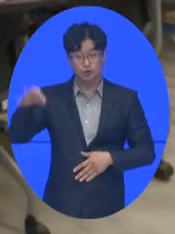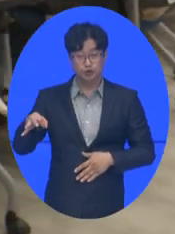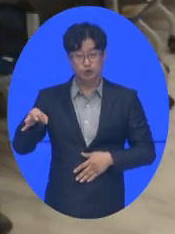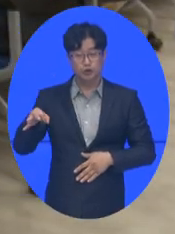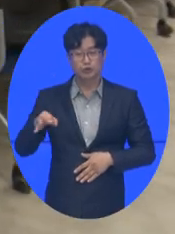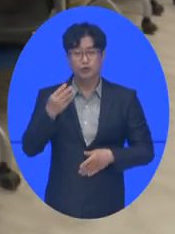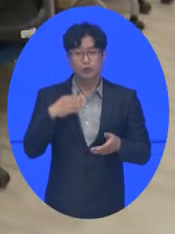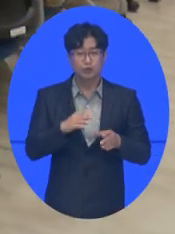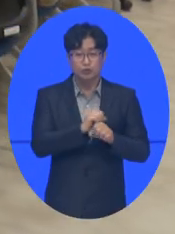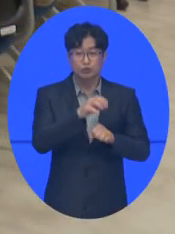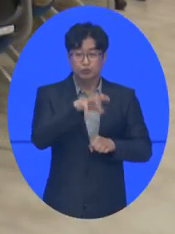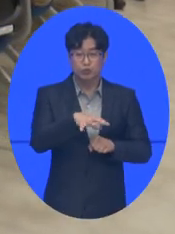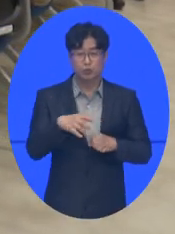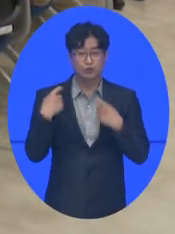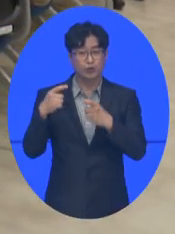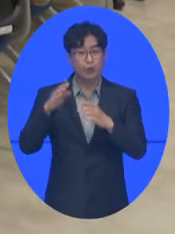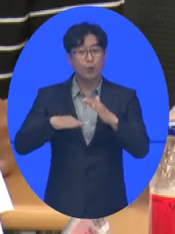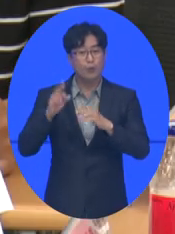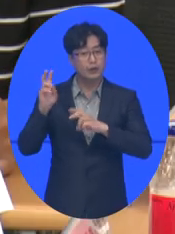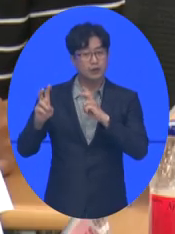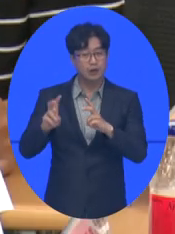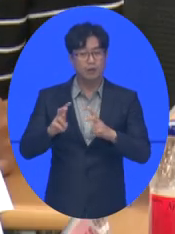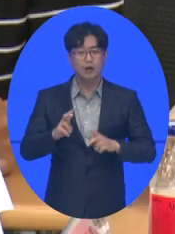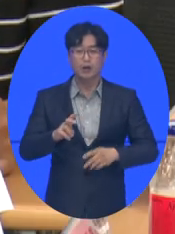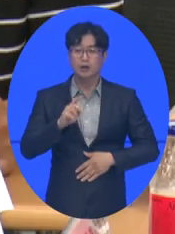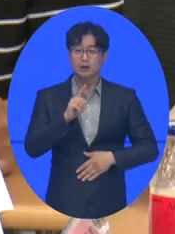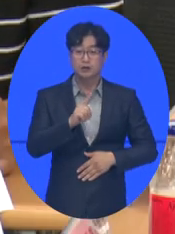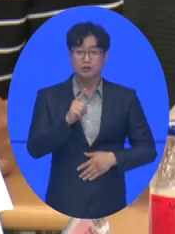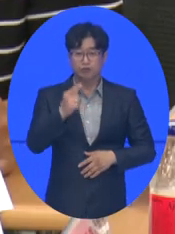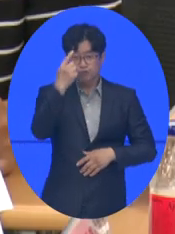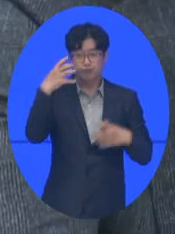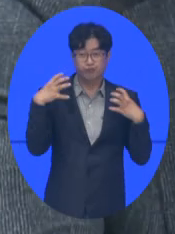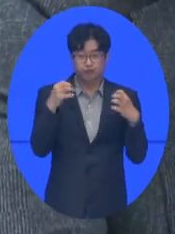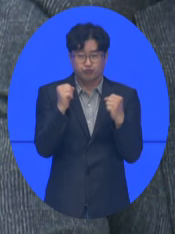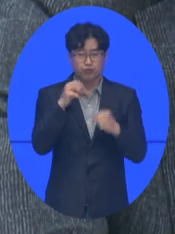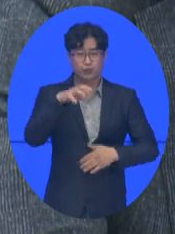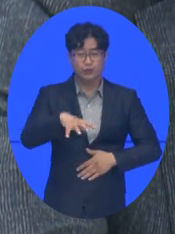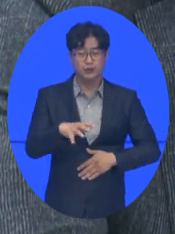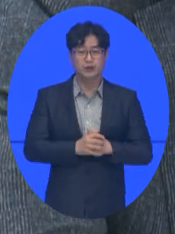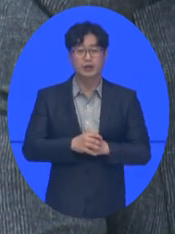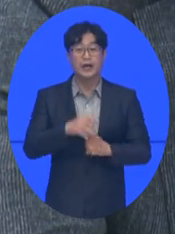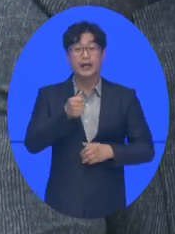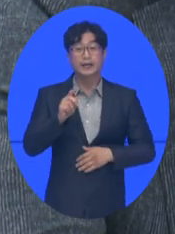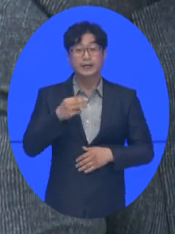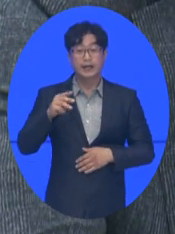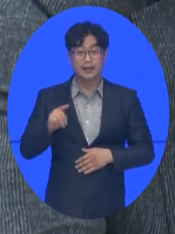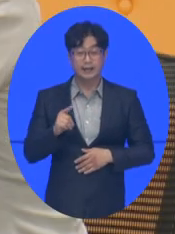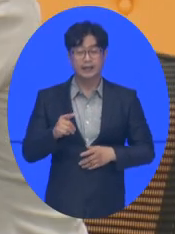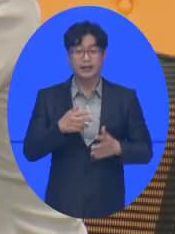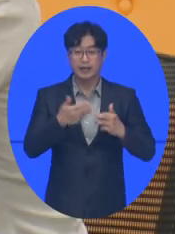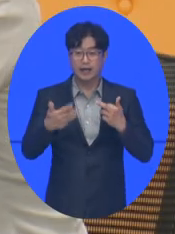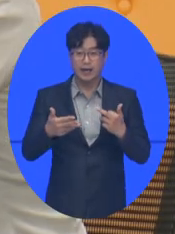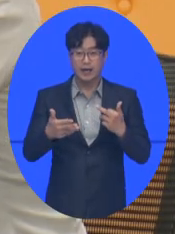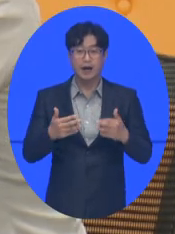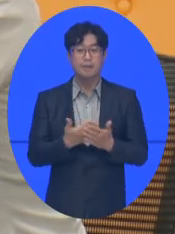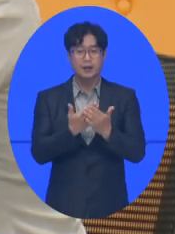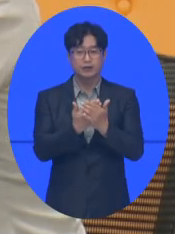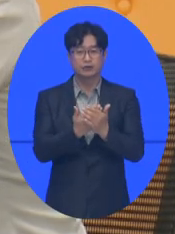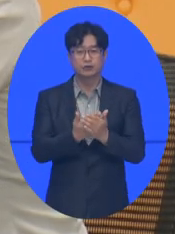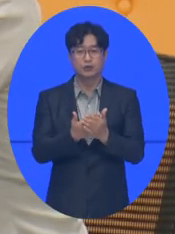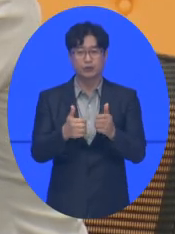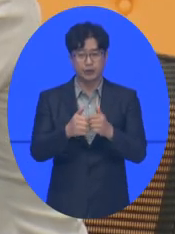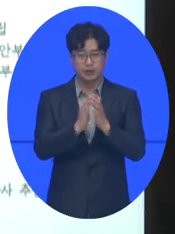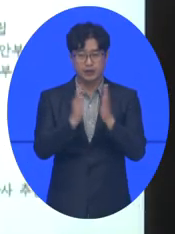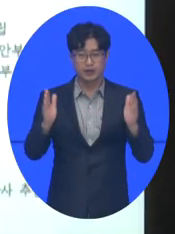연천군 경기연구원 경기관광공사와 1일 경기도청 북부청사에서 한탄강 종합발전 추진단 실무착수 회의를